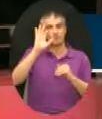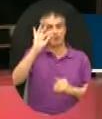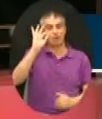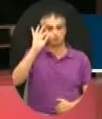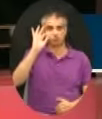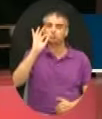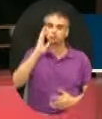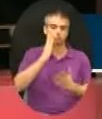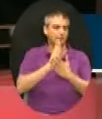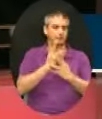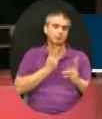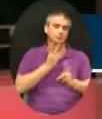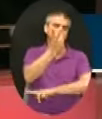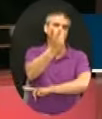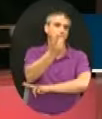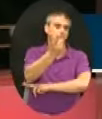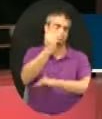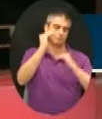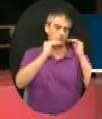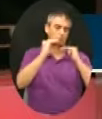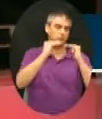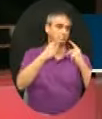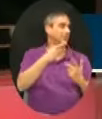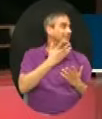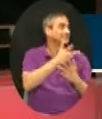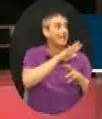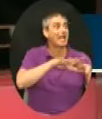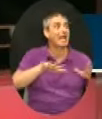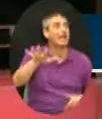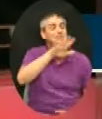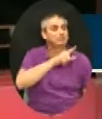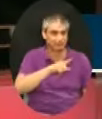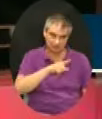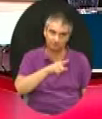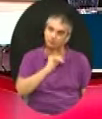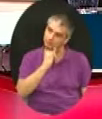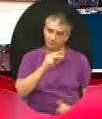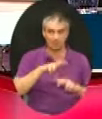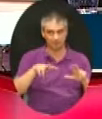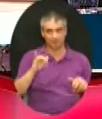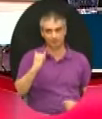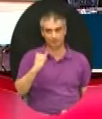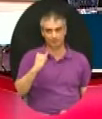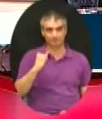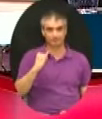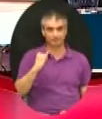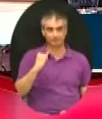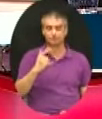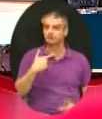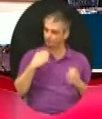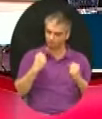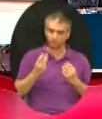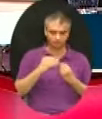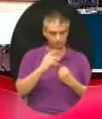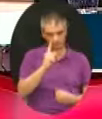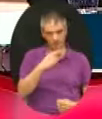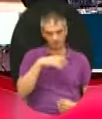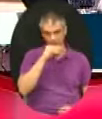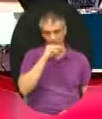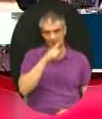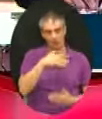ה-3-4%, אז היא כבר מעבר לתחום הממוצע של הסיעה. זה הארצי. זה הארצי. זה הארצי, נכון. נכון. ולא ספק, עוד רגע